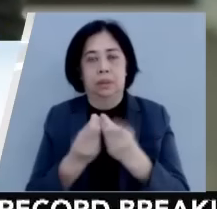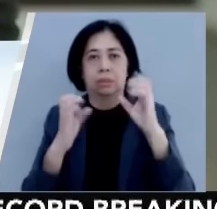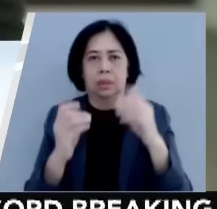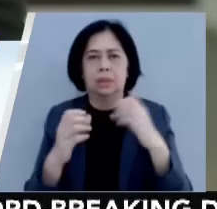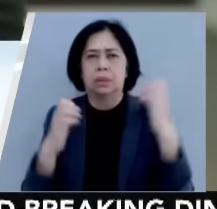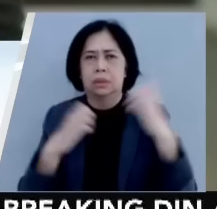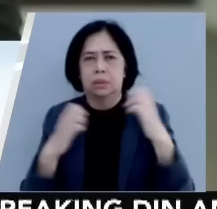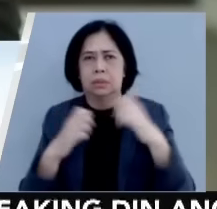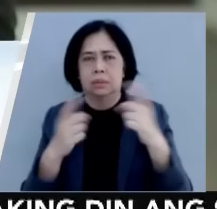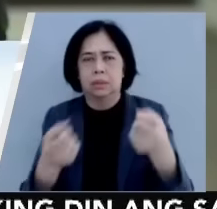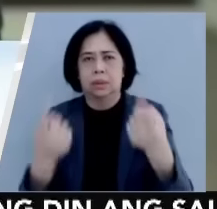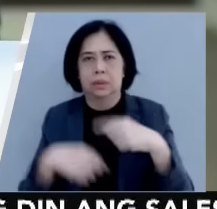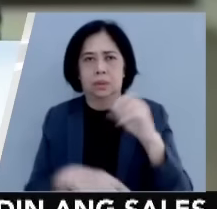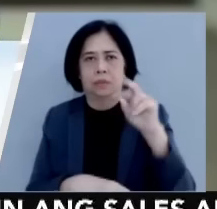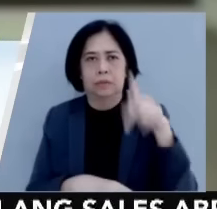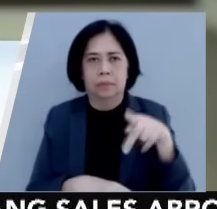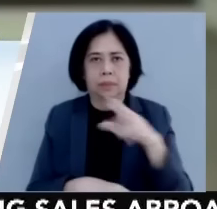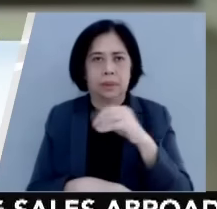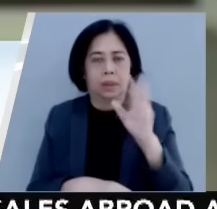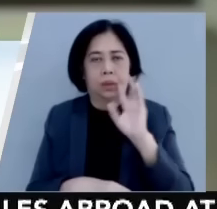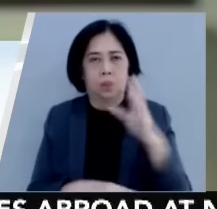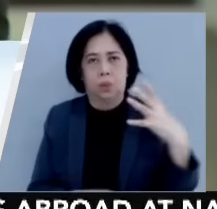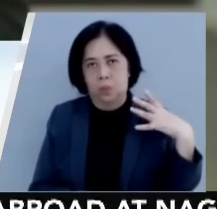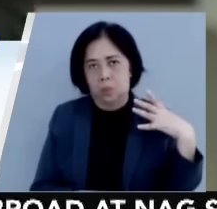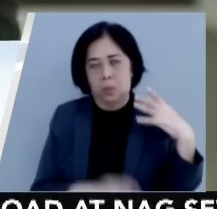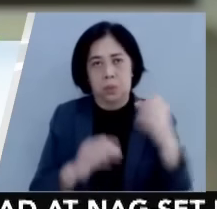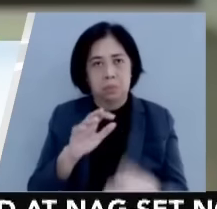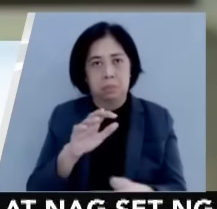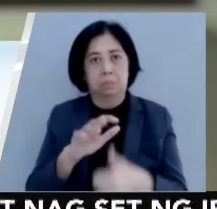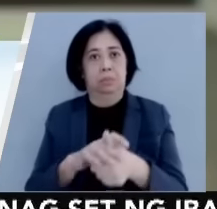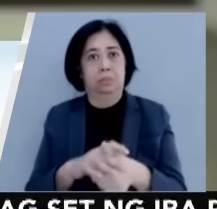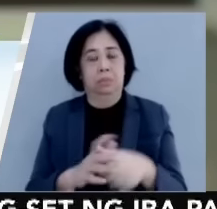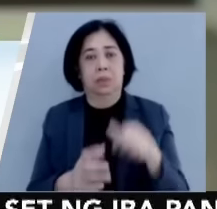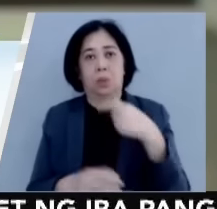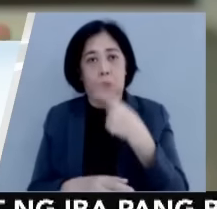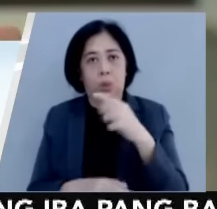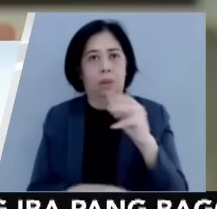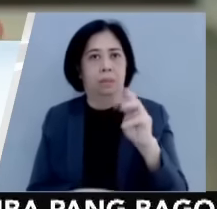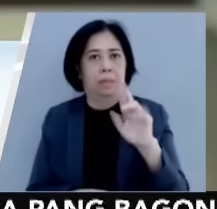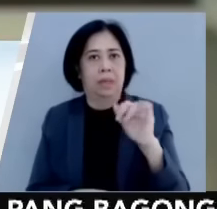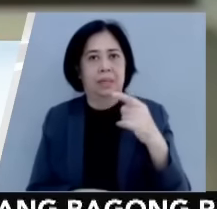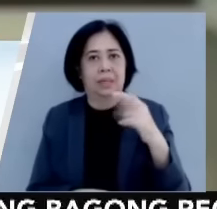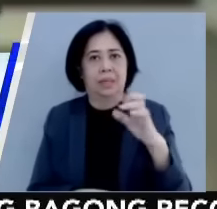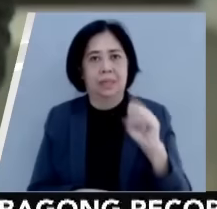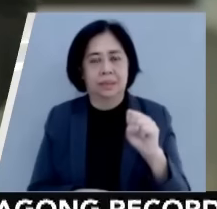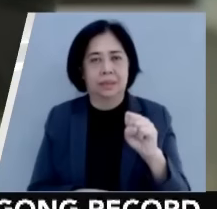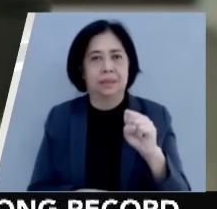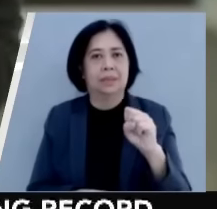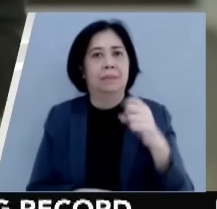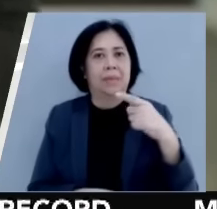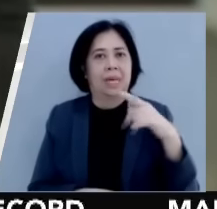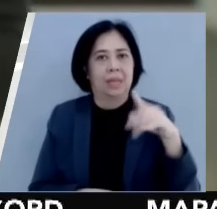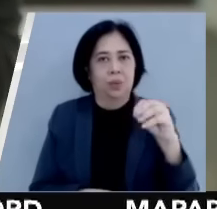OVP officials at aabangan kung lulutang ba si Mary Grace Piatos. Para sa GMA Integrated News, Jonathan Andal,